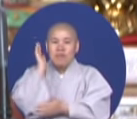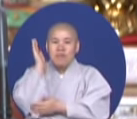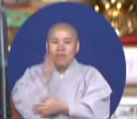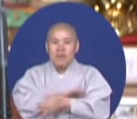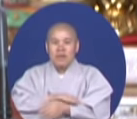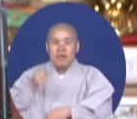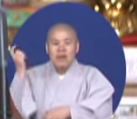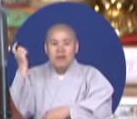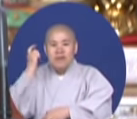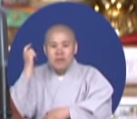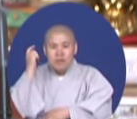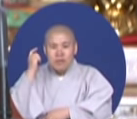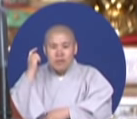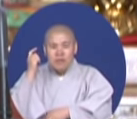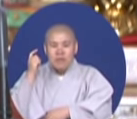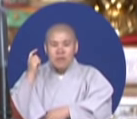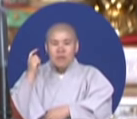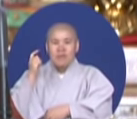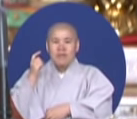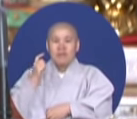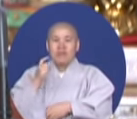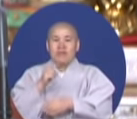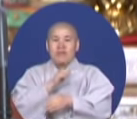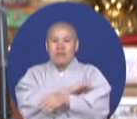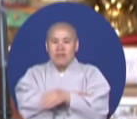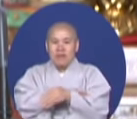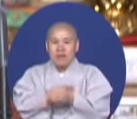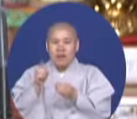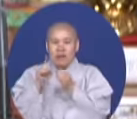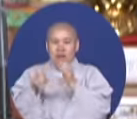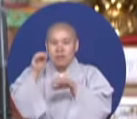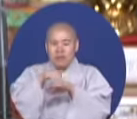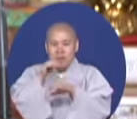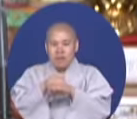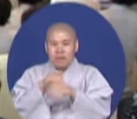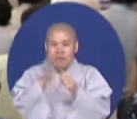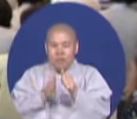들으시고 그렇게 잘 닦으시기 바랍니다. 마치겠습니다.